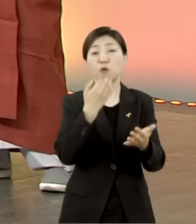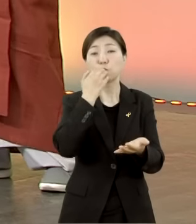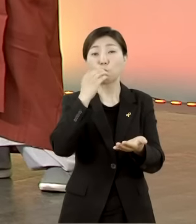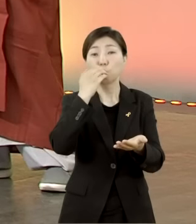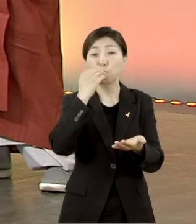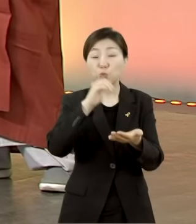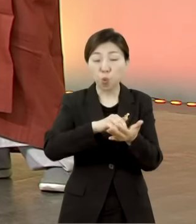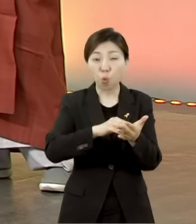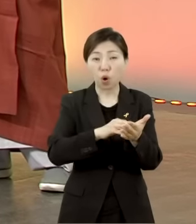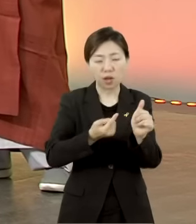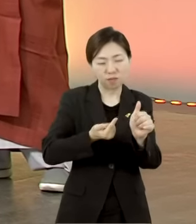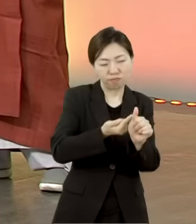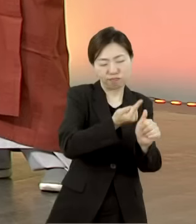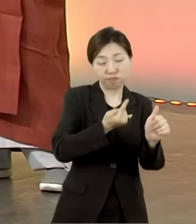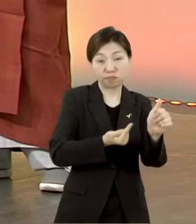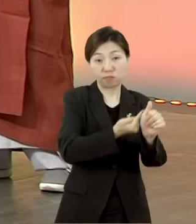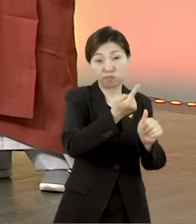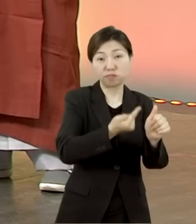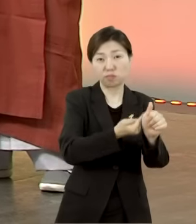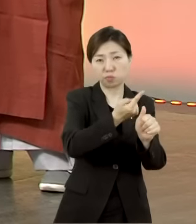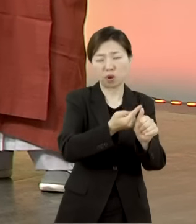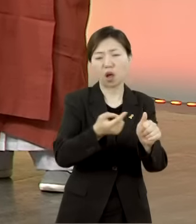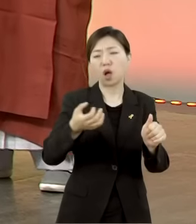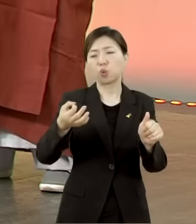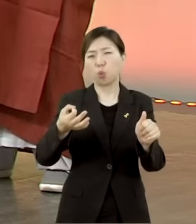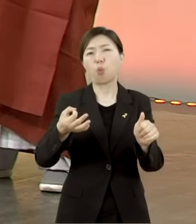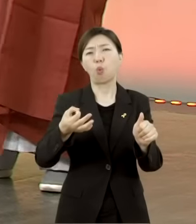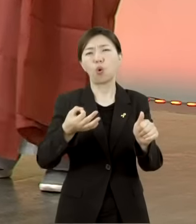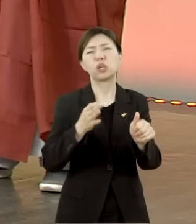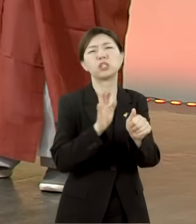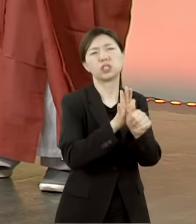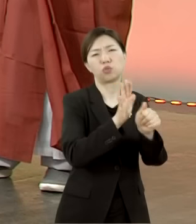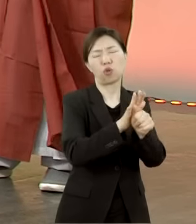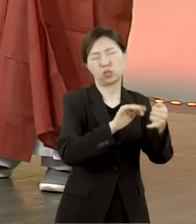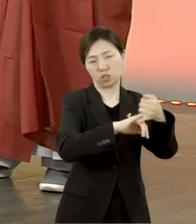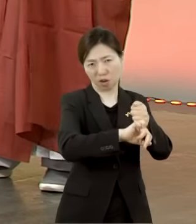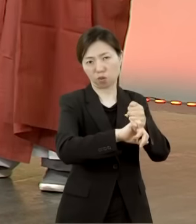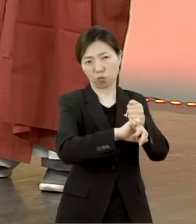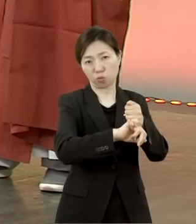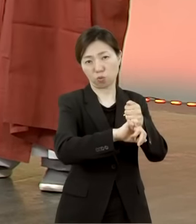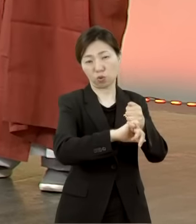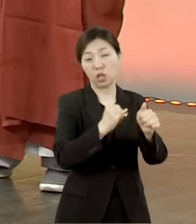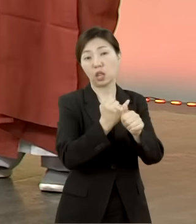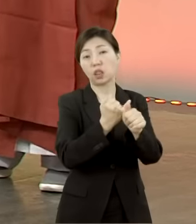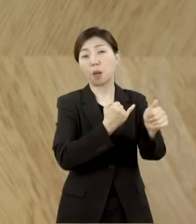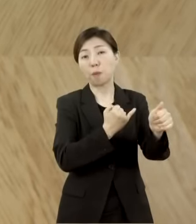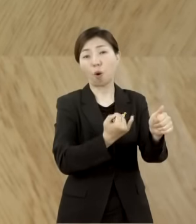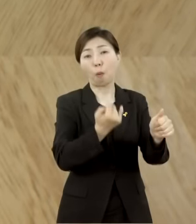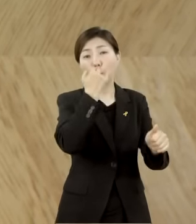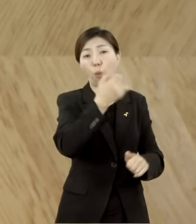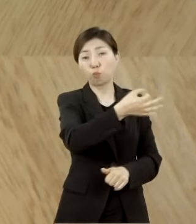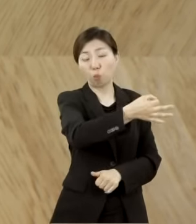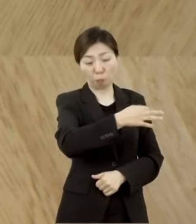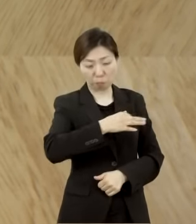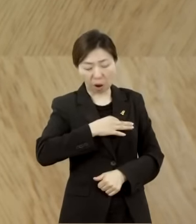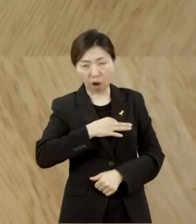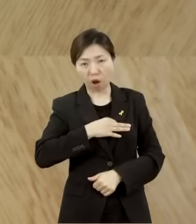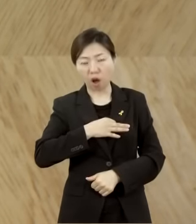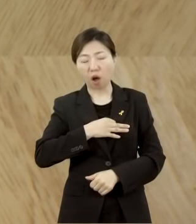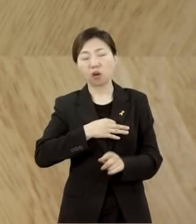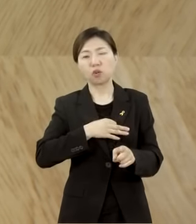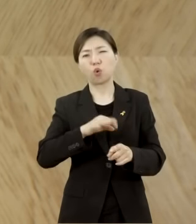시주하고 그 거사님 앞으로 나온 보험금으로 그렇게 불사를 하셨다고 합니다 참 요새 같은